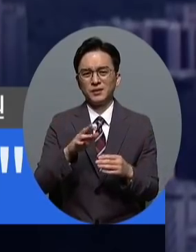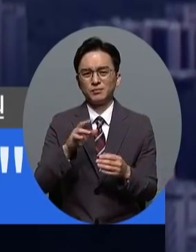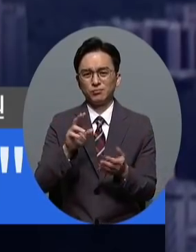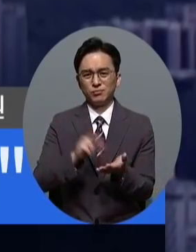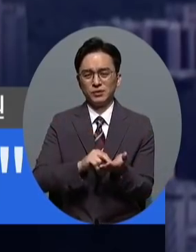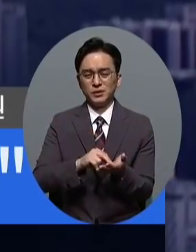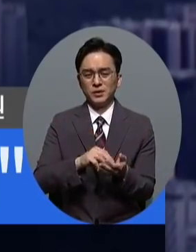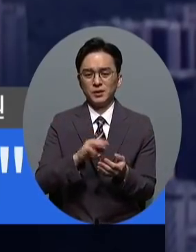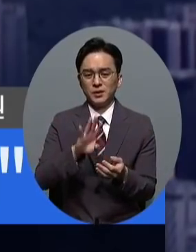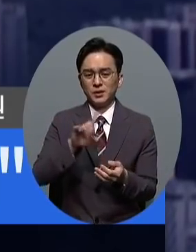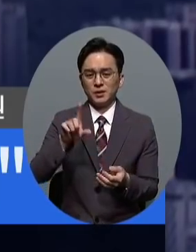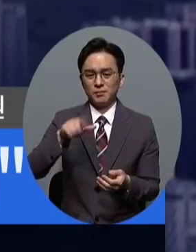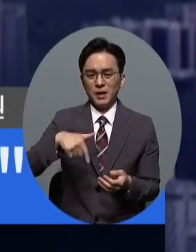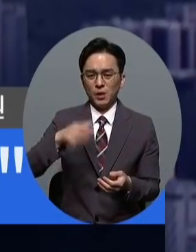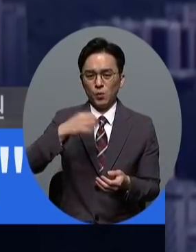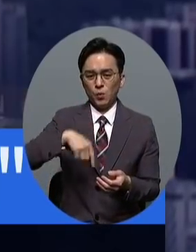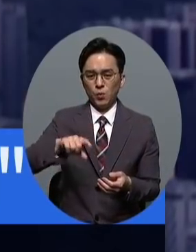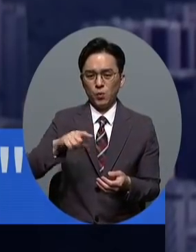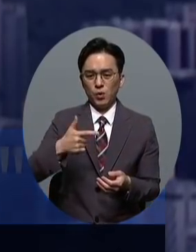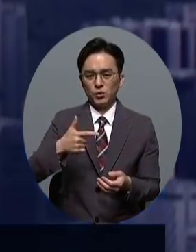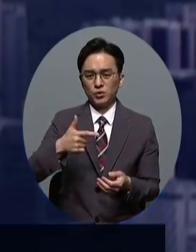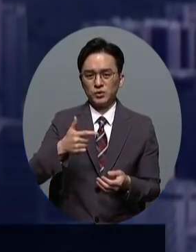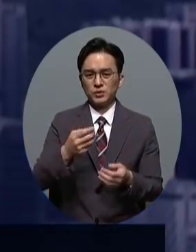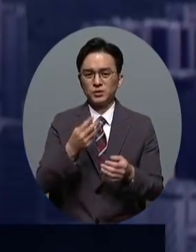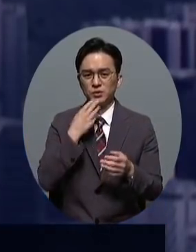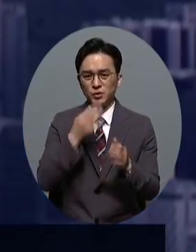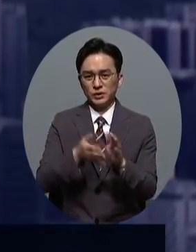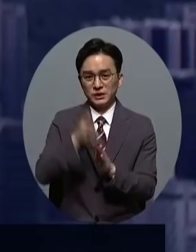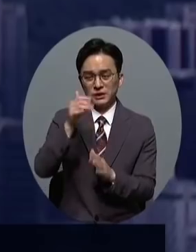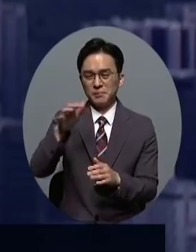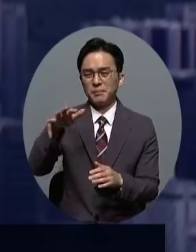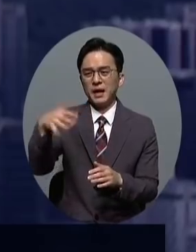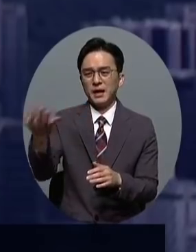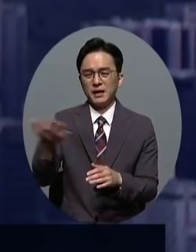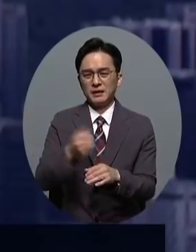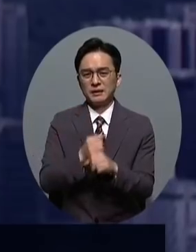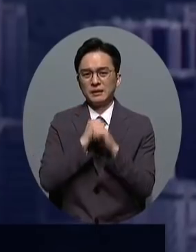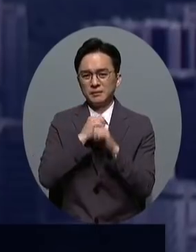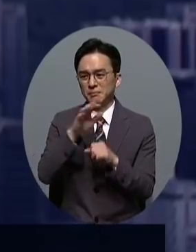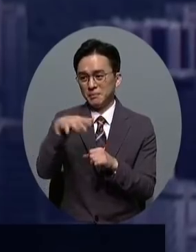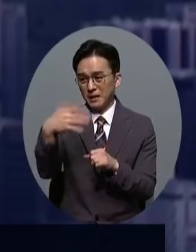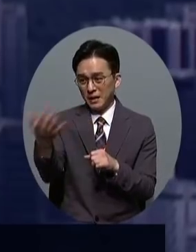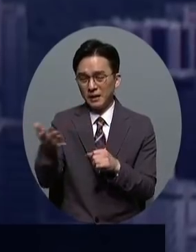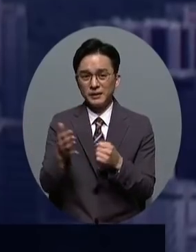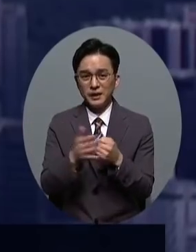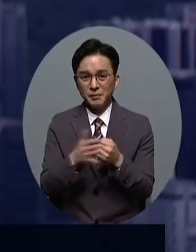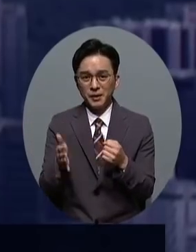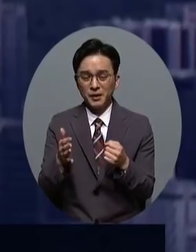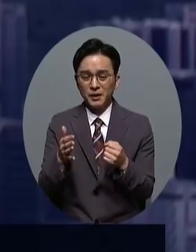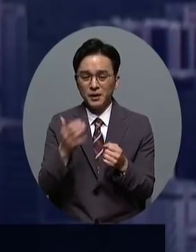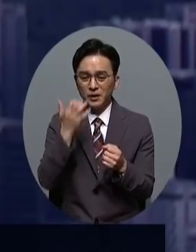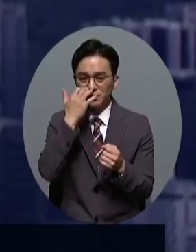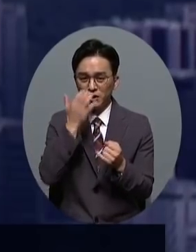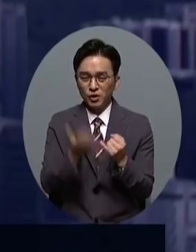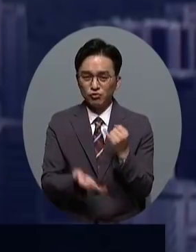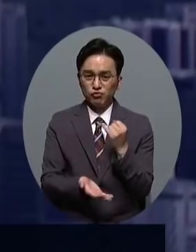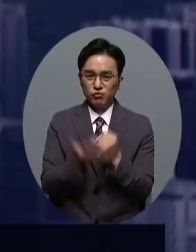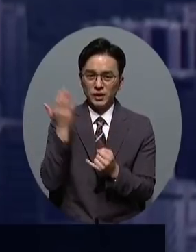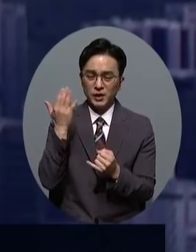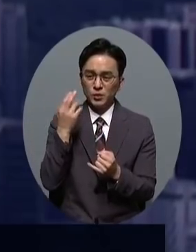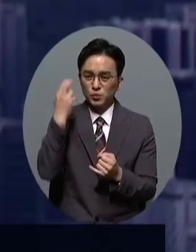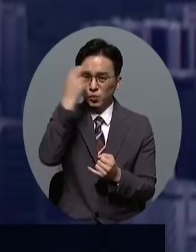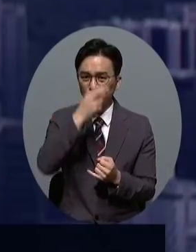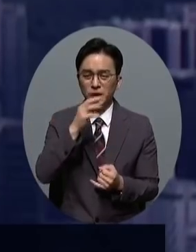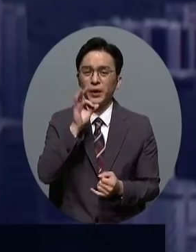저 형사소송법상 공소권이 없는 걸로 종료가 돼서 앞에 있는 내용이 있는지 없는지는 정확하게 아직 모르는